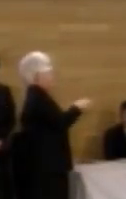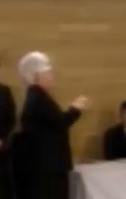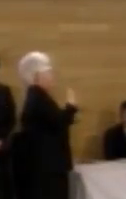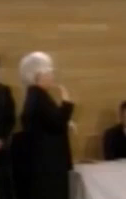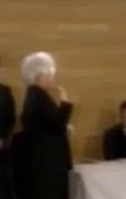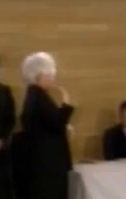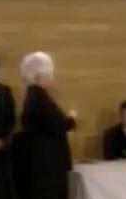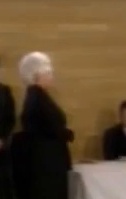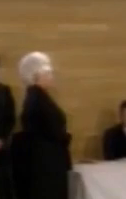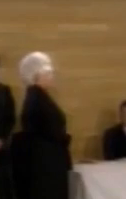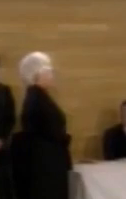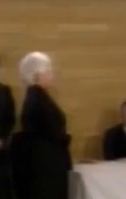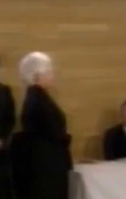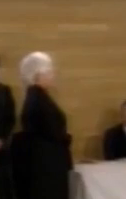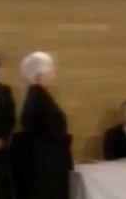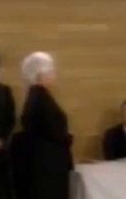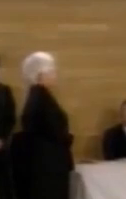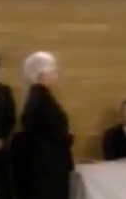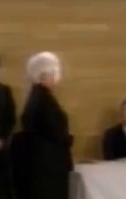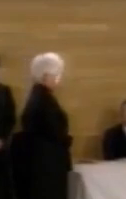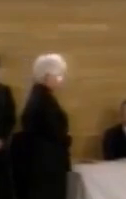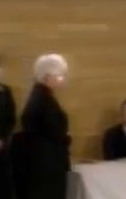明。